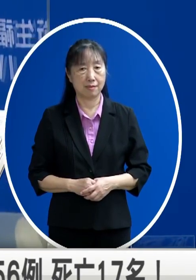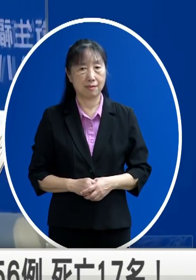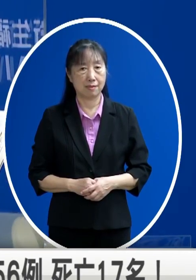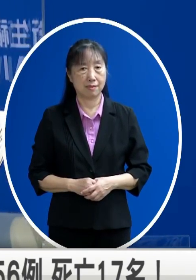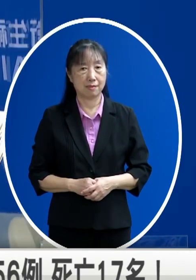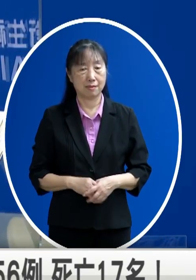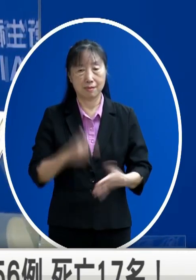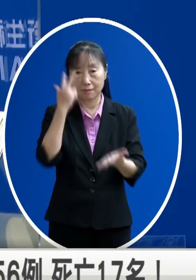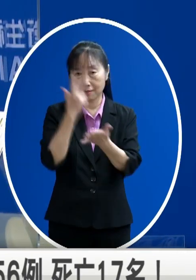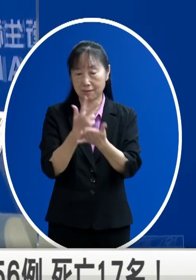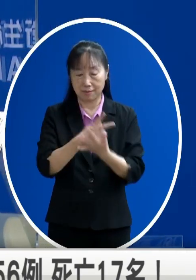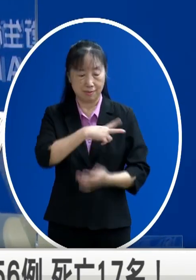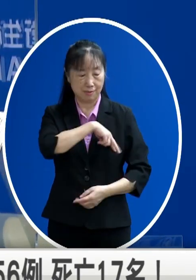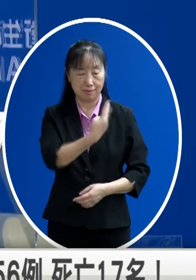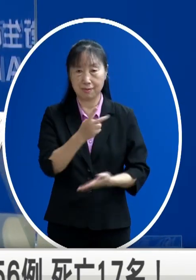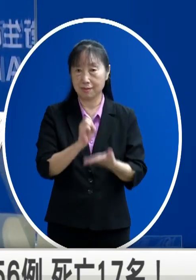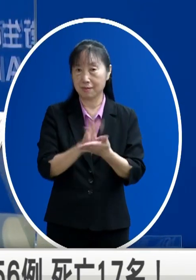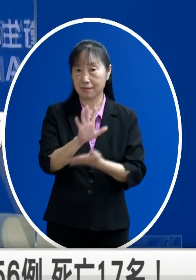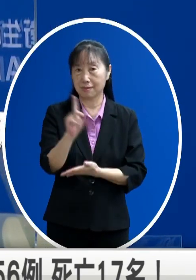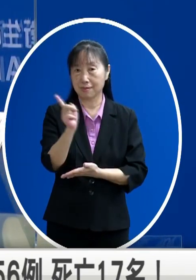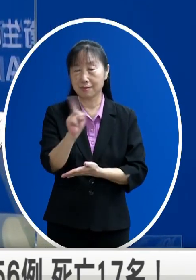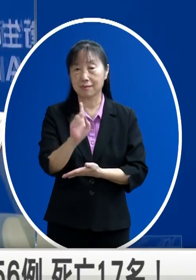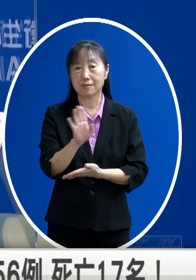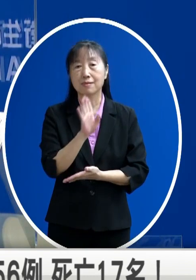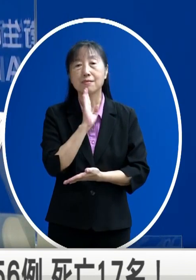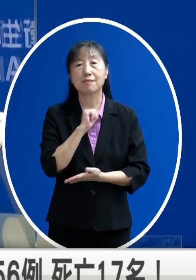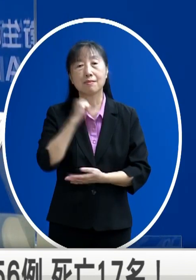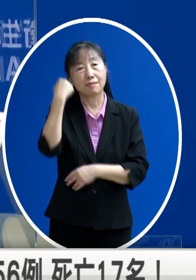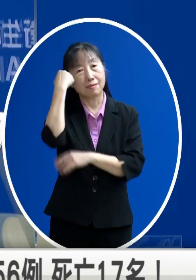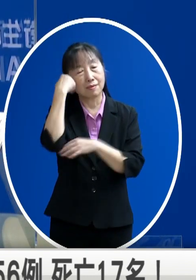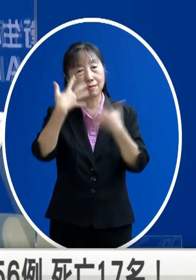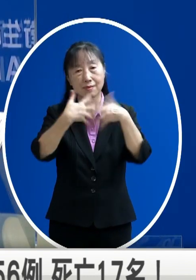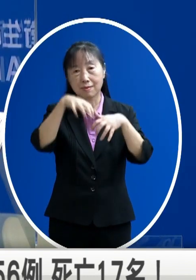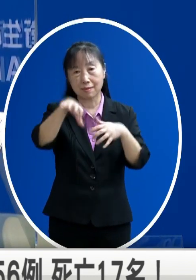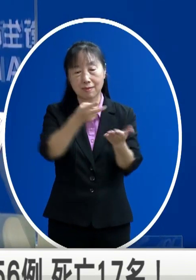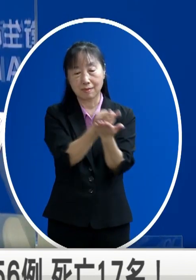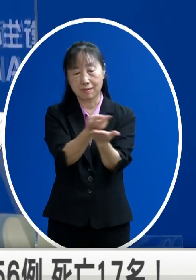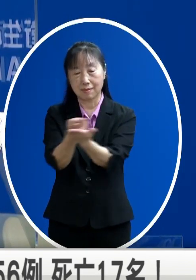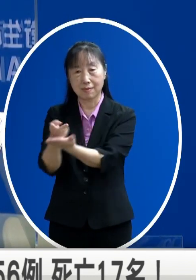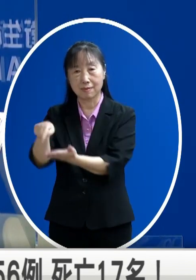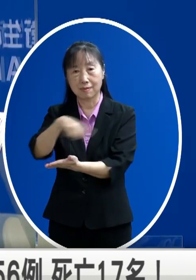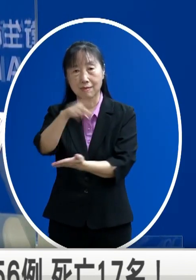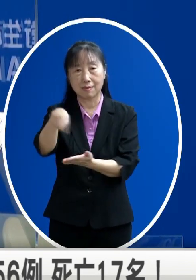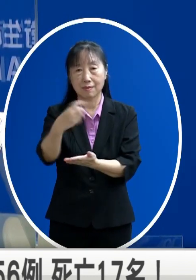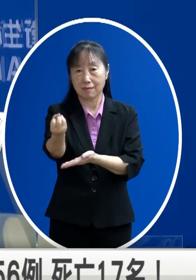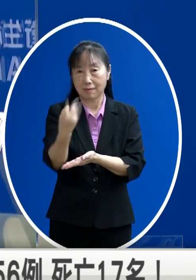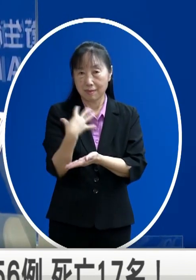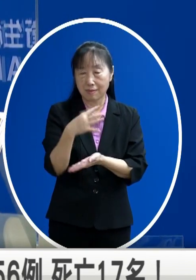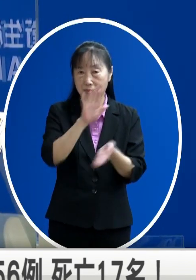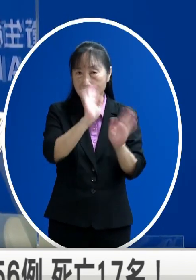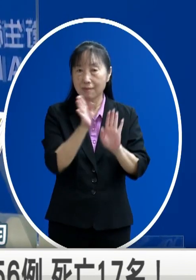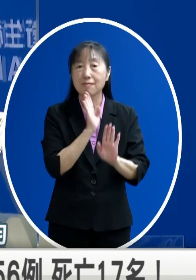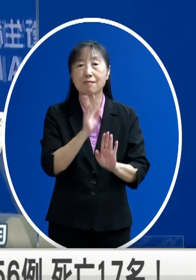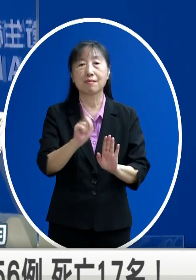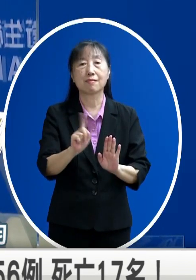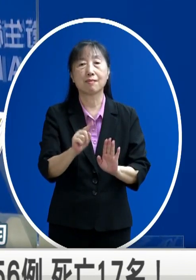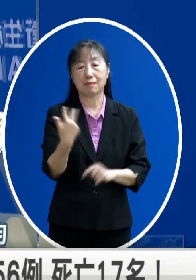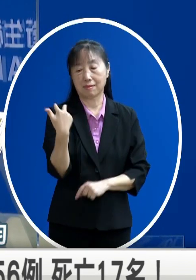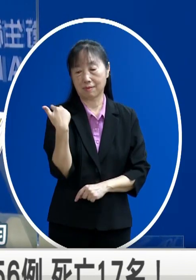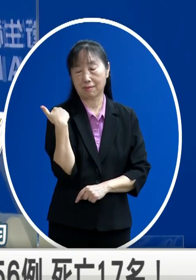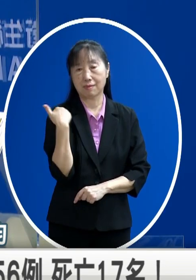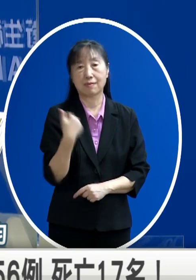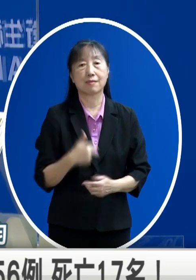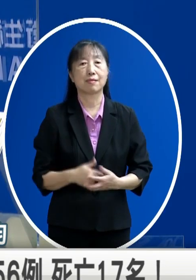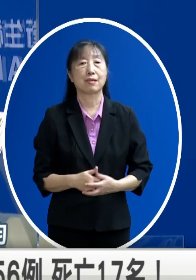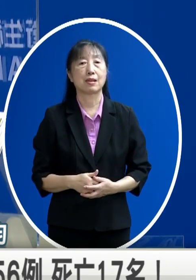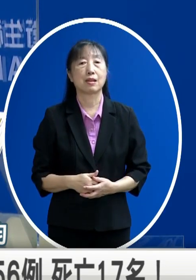哦，那我们每周二会跟大家报告，就是这个住宿式机构的通报确诊的情形。我们上一周的话，